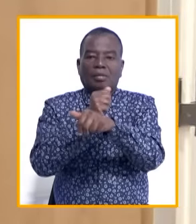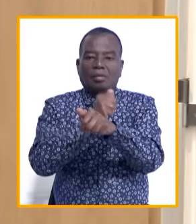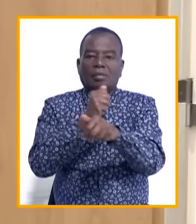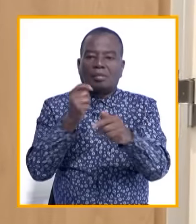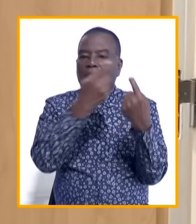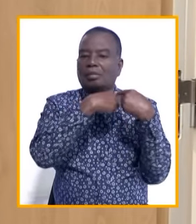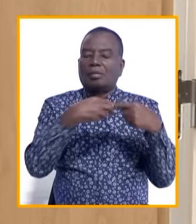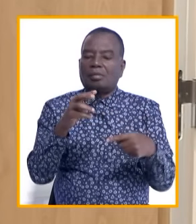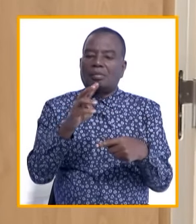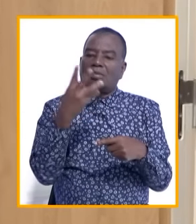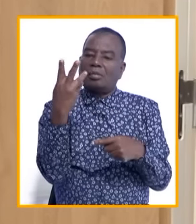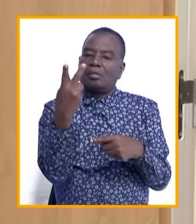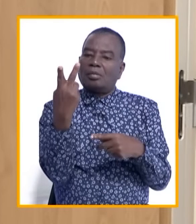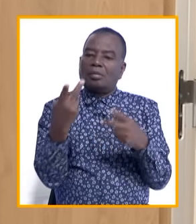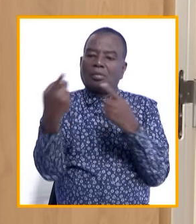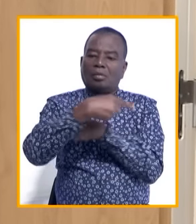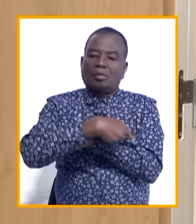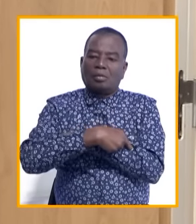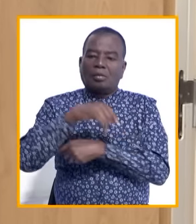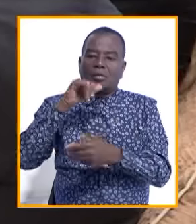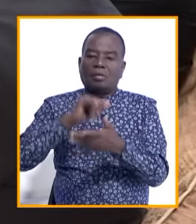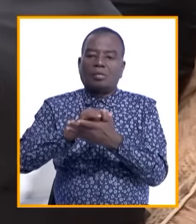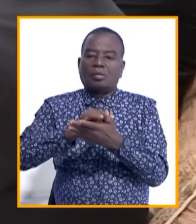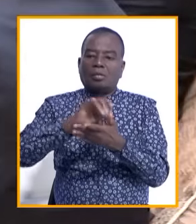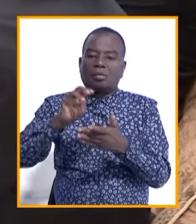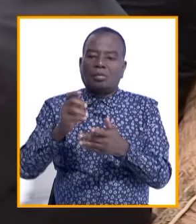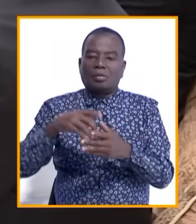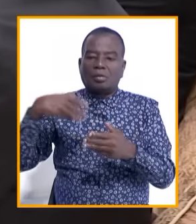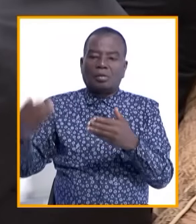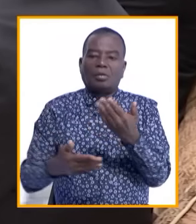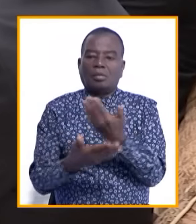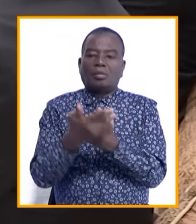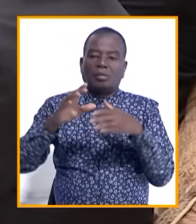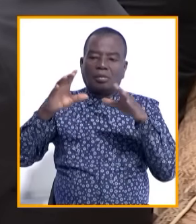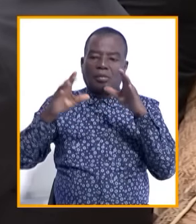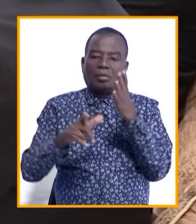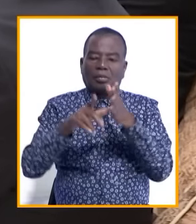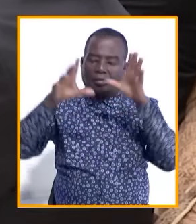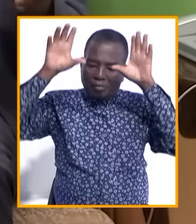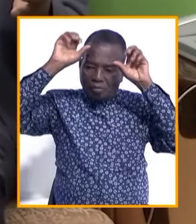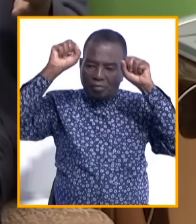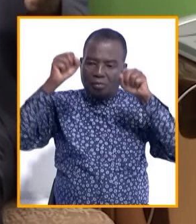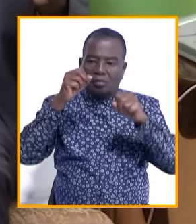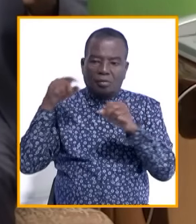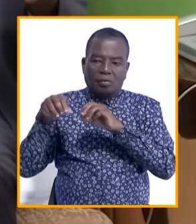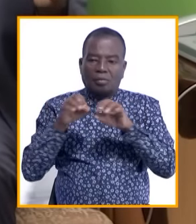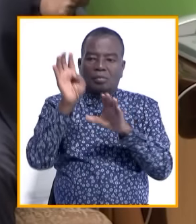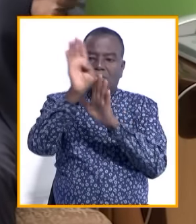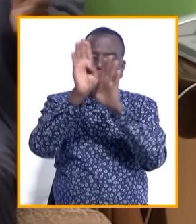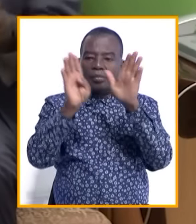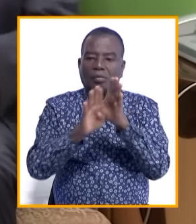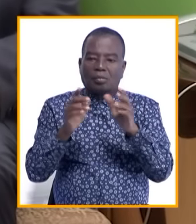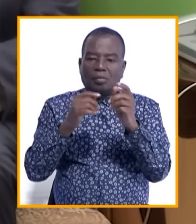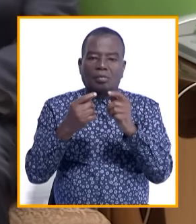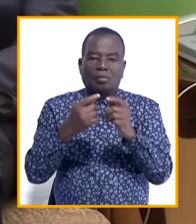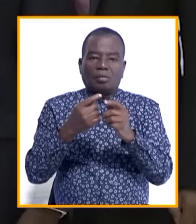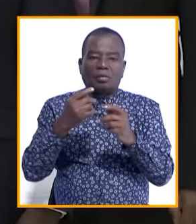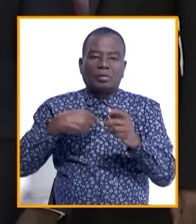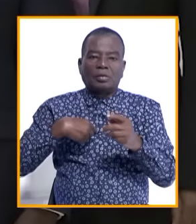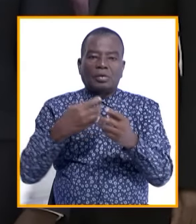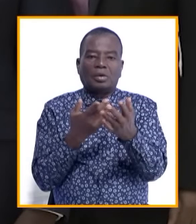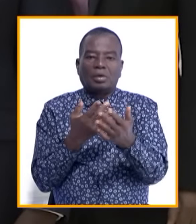heures. Ce mardi, elle a été reçue par le vice-président de la République, Tiémoko Mielekone, pour faire le point de son séjour. J'ai entamé cette